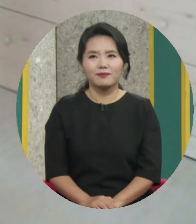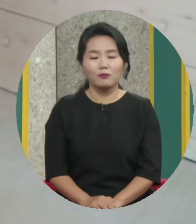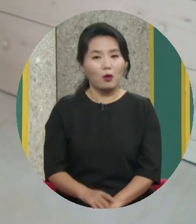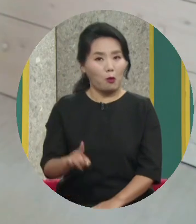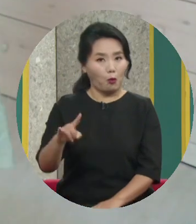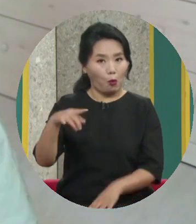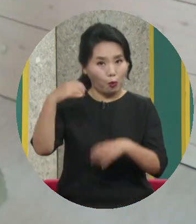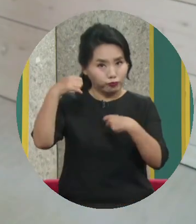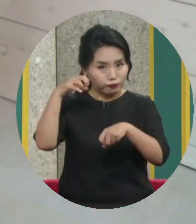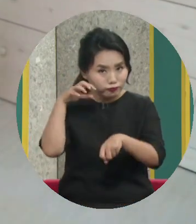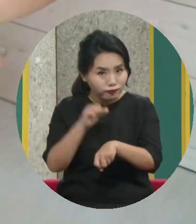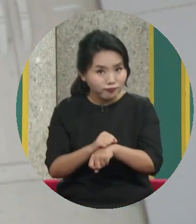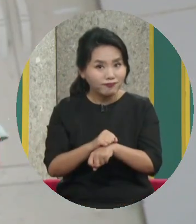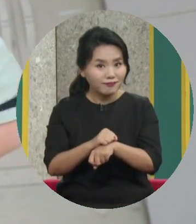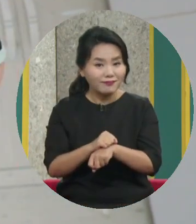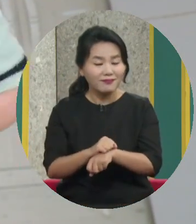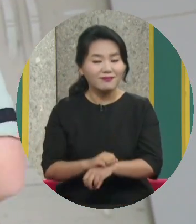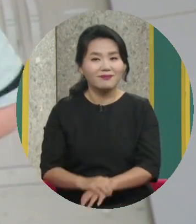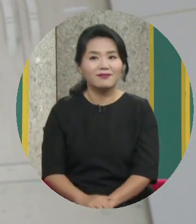실력이 제법이죠.